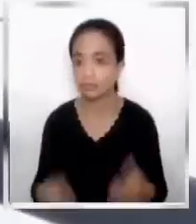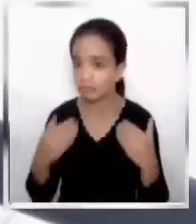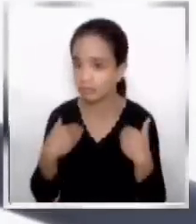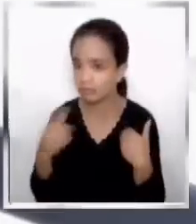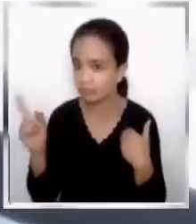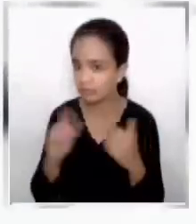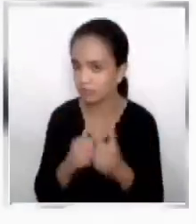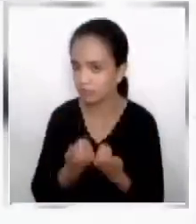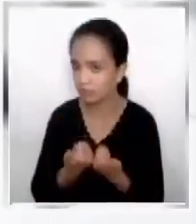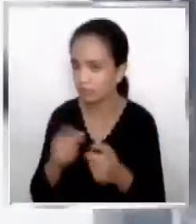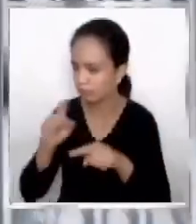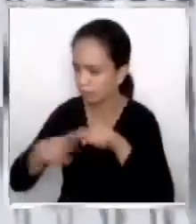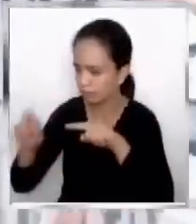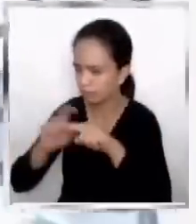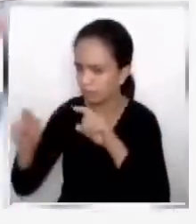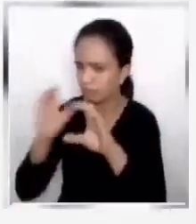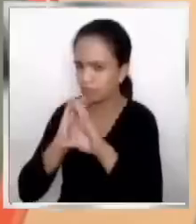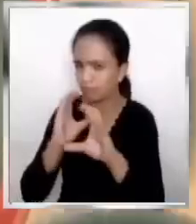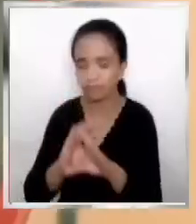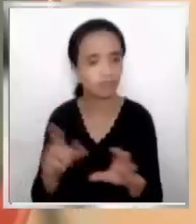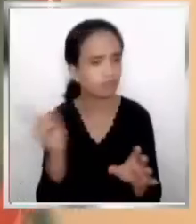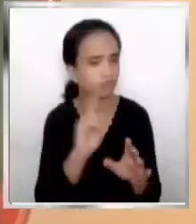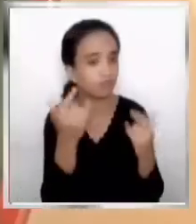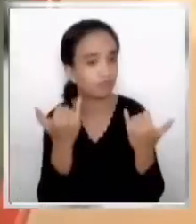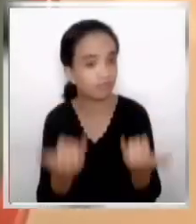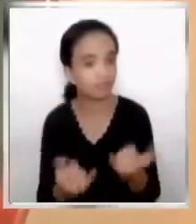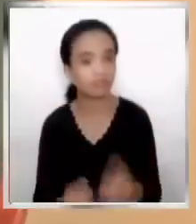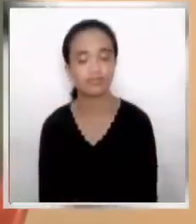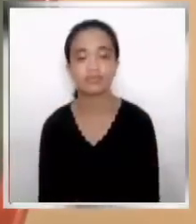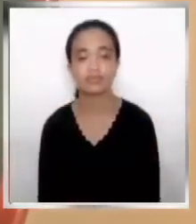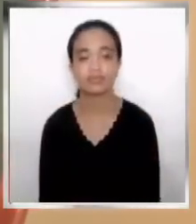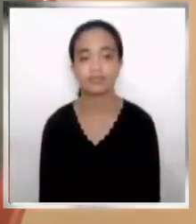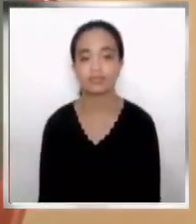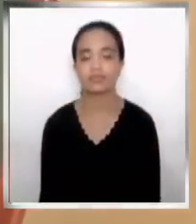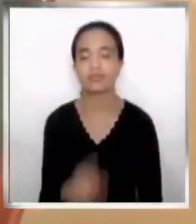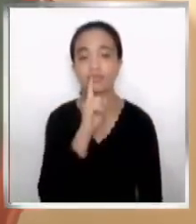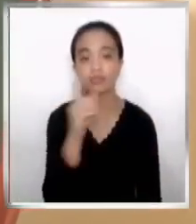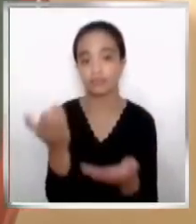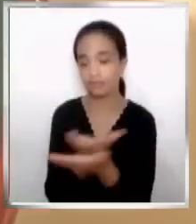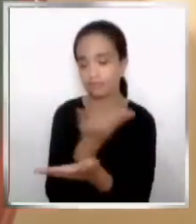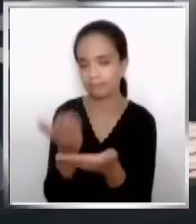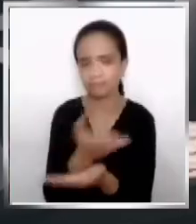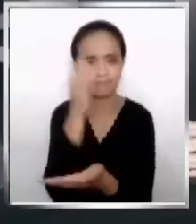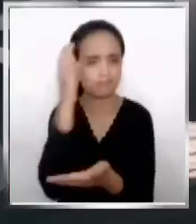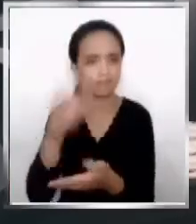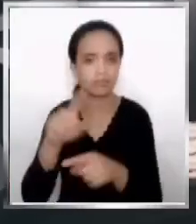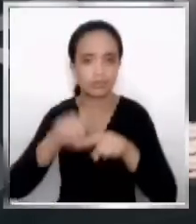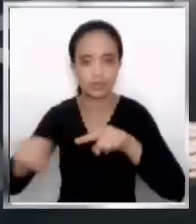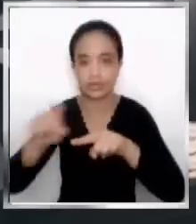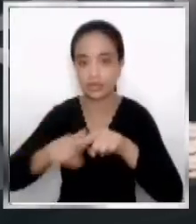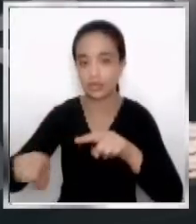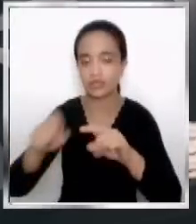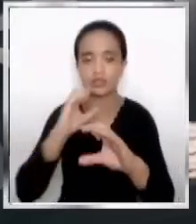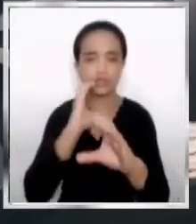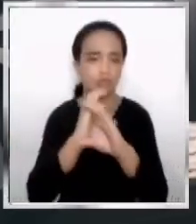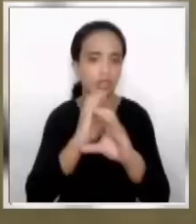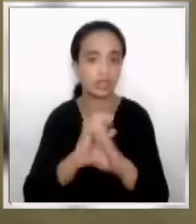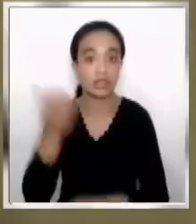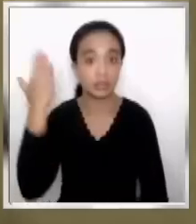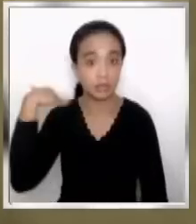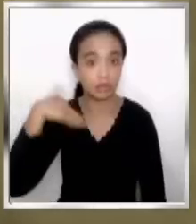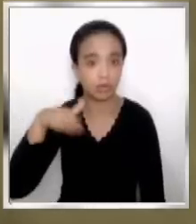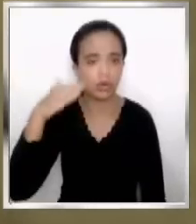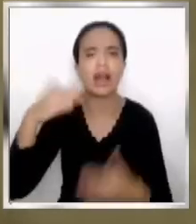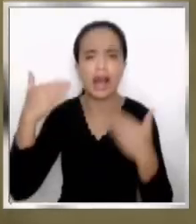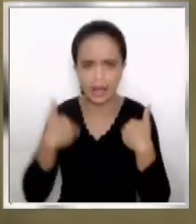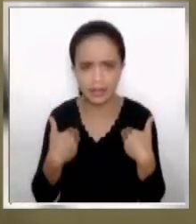electric vehicle Kuya Kim ano na tunog moderno man ang konsepto ng mga ev o electric vehicle Alam niyo ba na dati pa pala itong na-develop ang